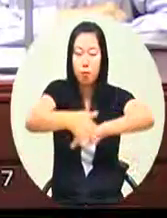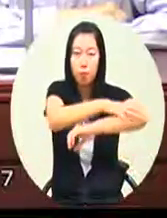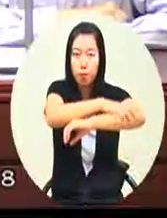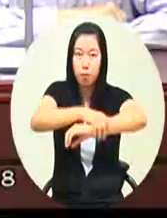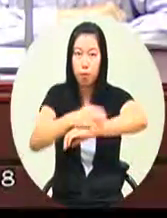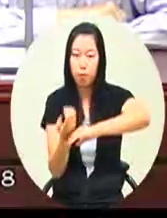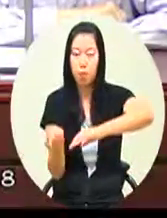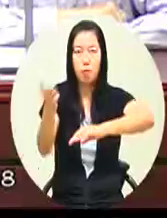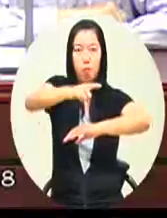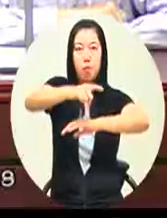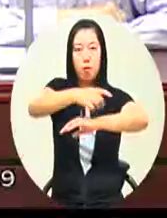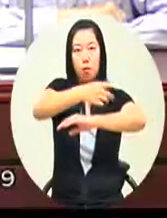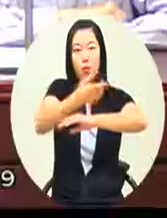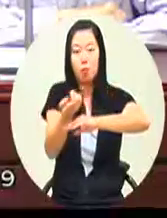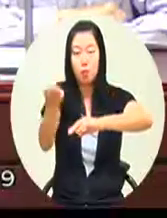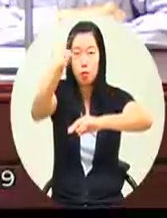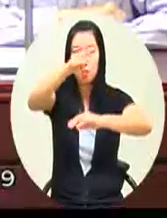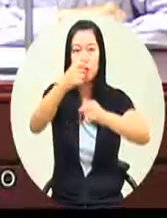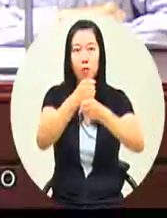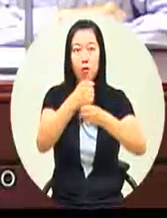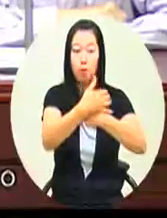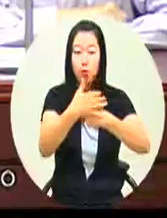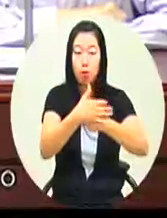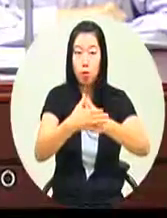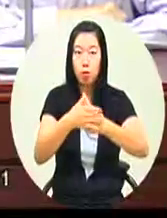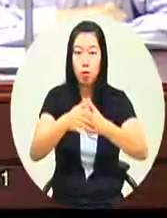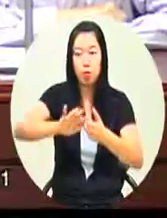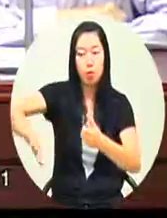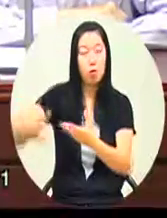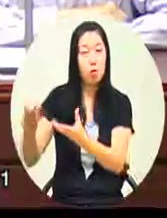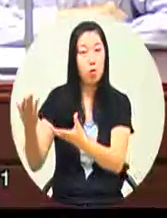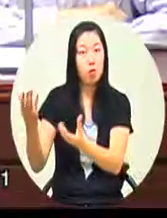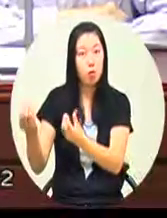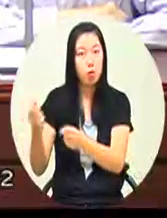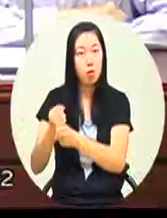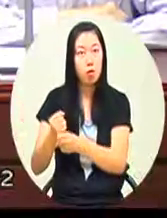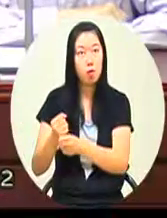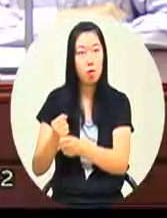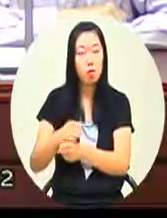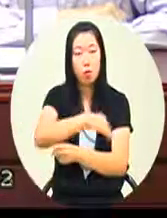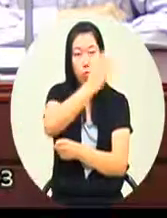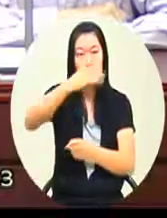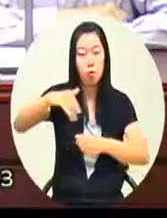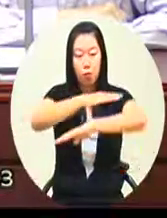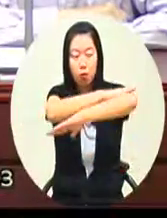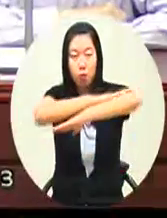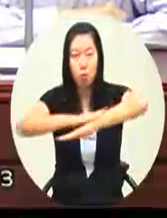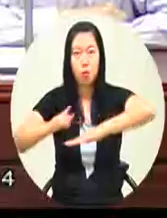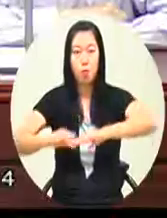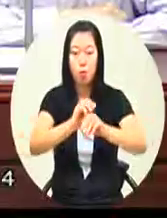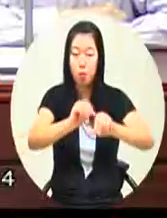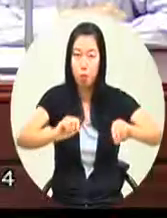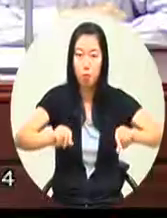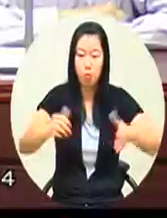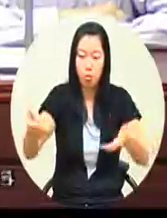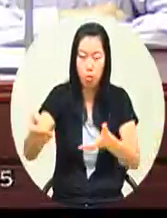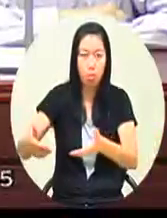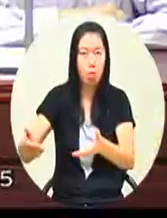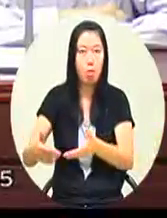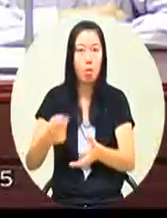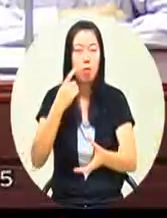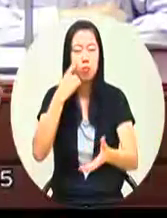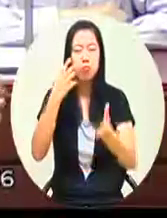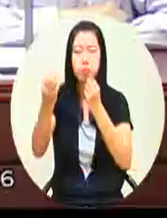游遮？啊，因为现有伊遮无做吼，就是边啊遐的。山坡的土，啊，搁整治线都不明确，所